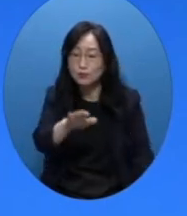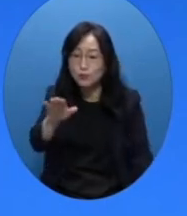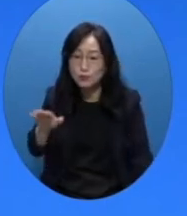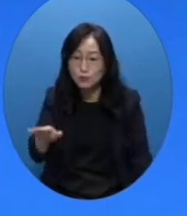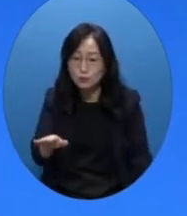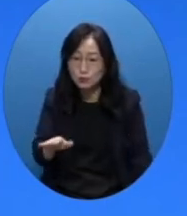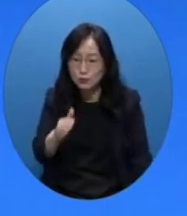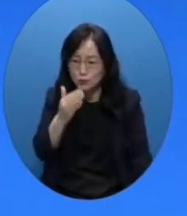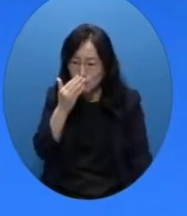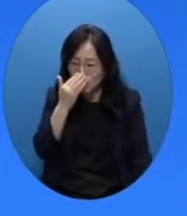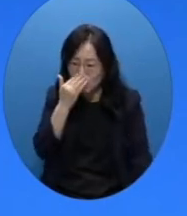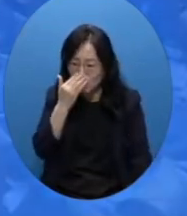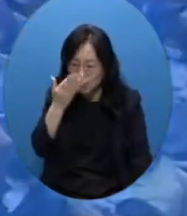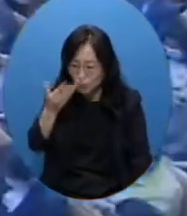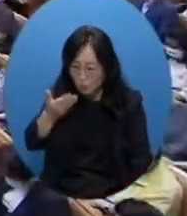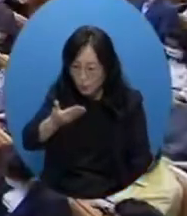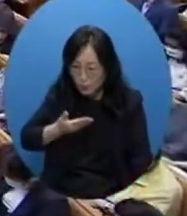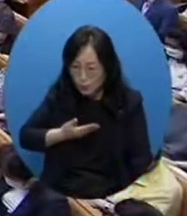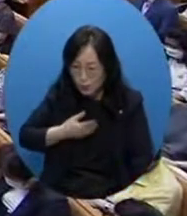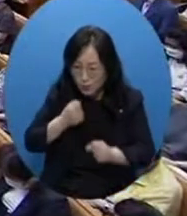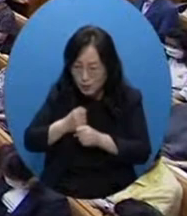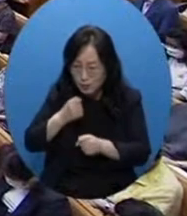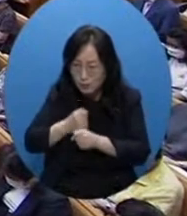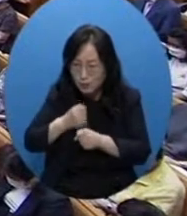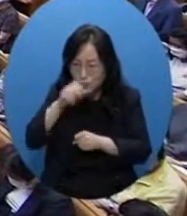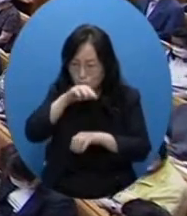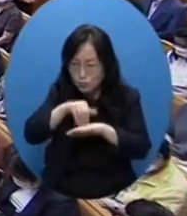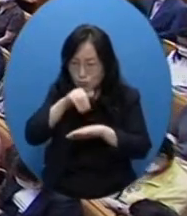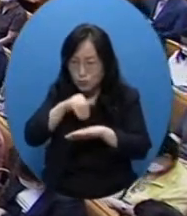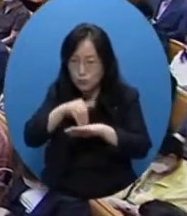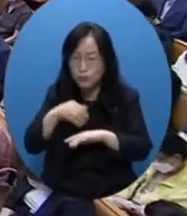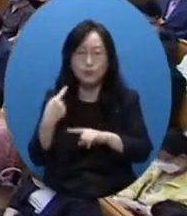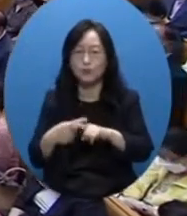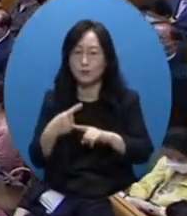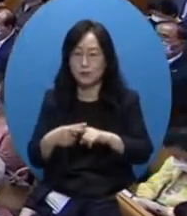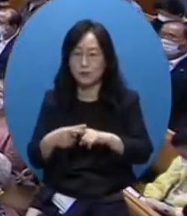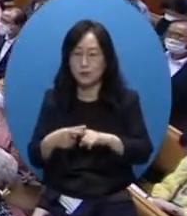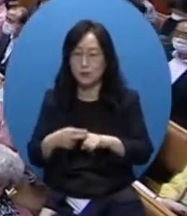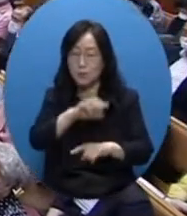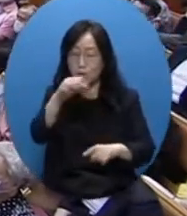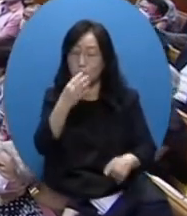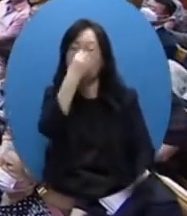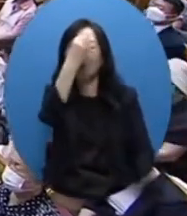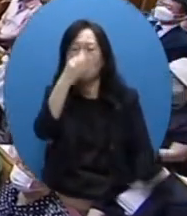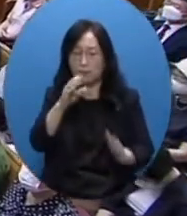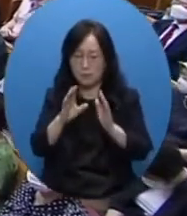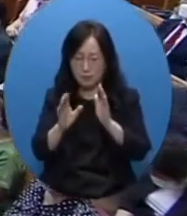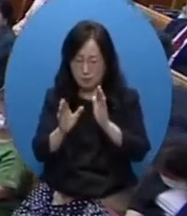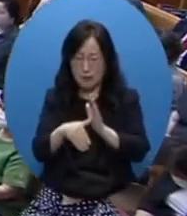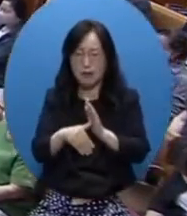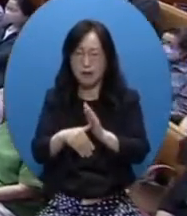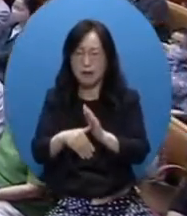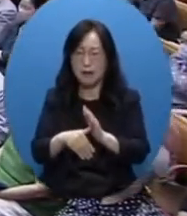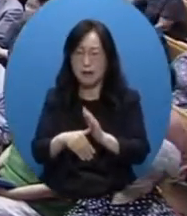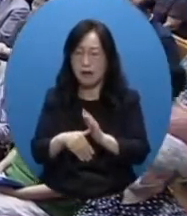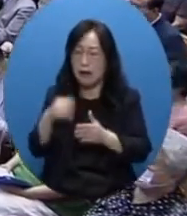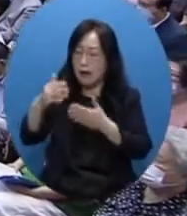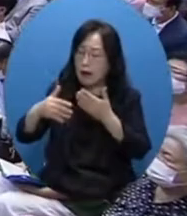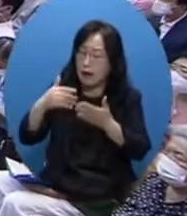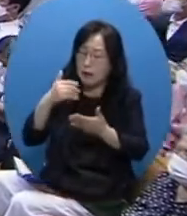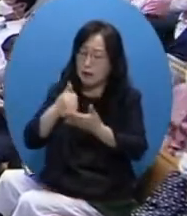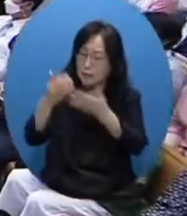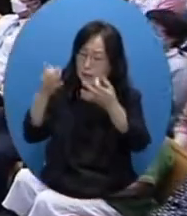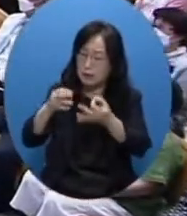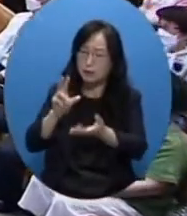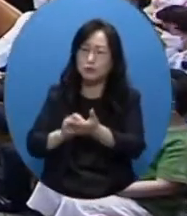겸손하게 만드시는 훈련의 도구입니다. 우리가 늘 교만하기 때문에 교만으로 인해서 많은 문제가